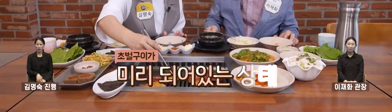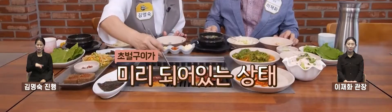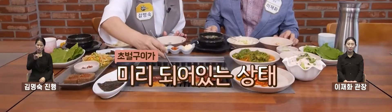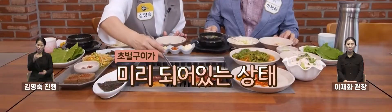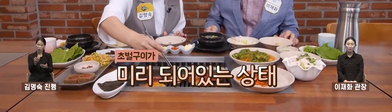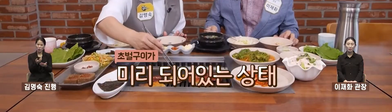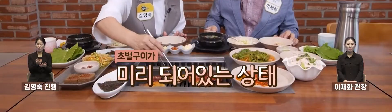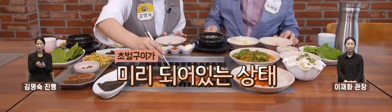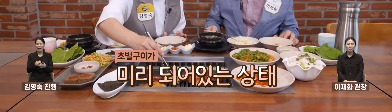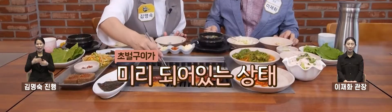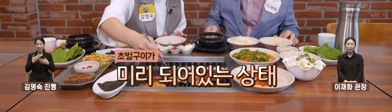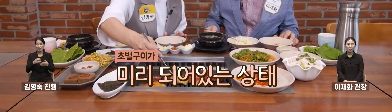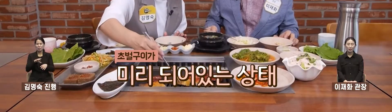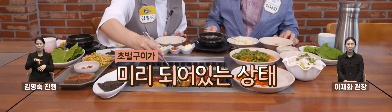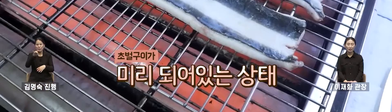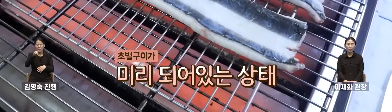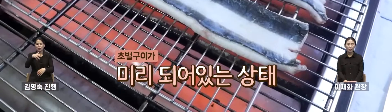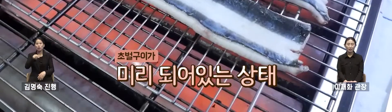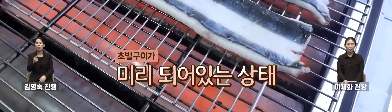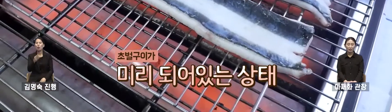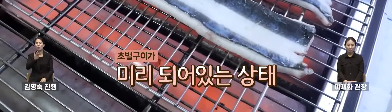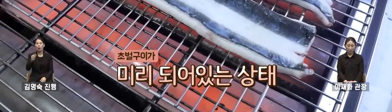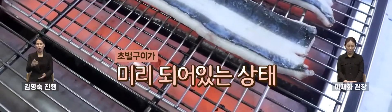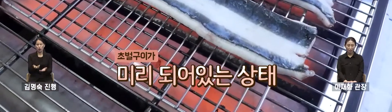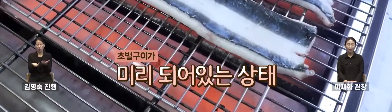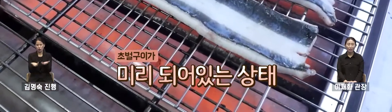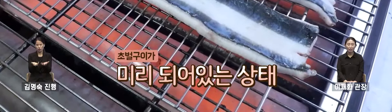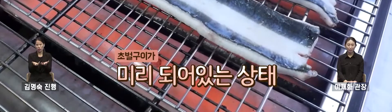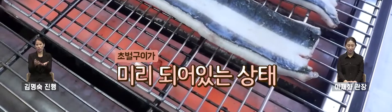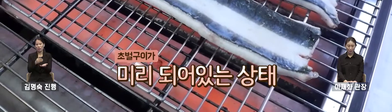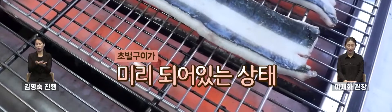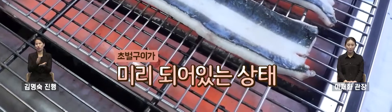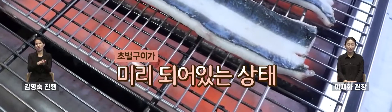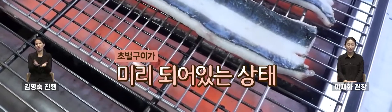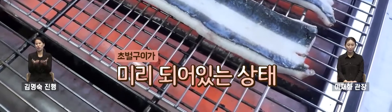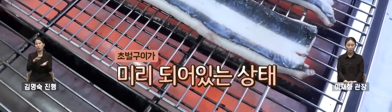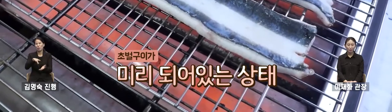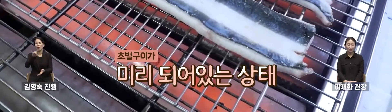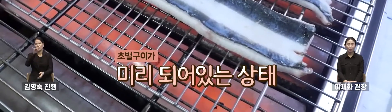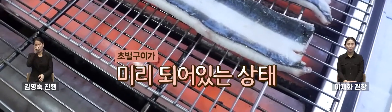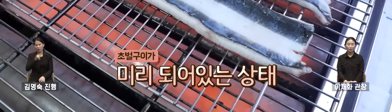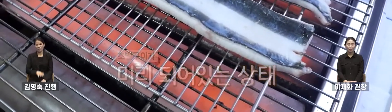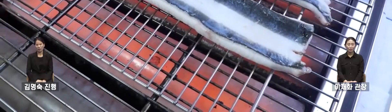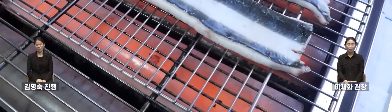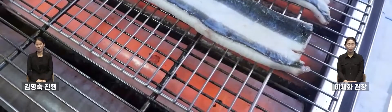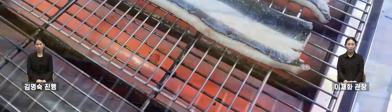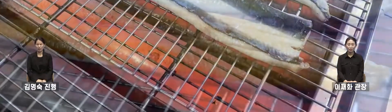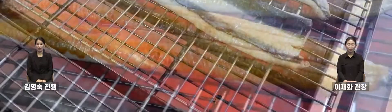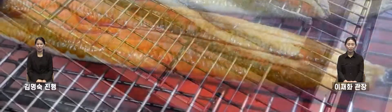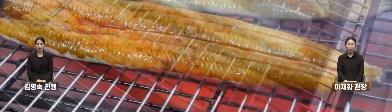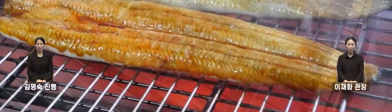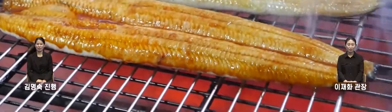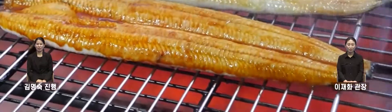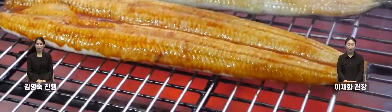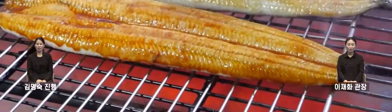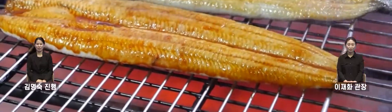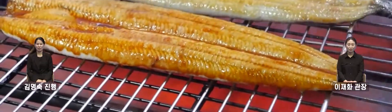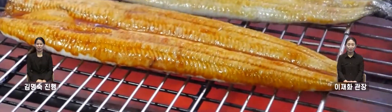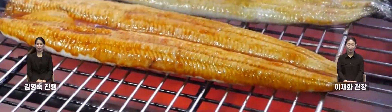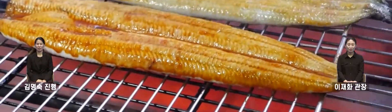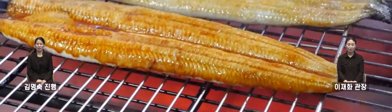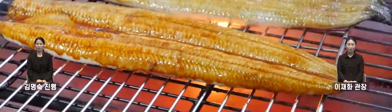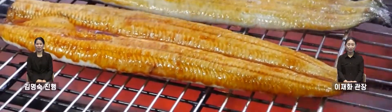이 초벌구이를 미리 해주세요. 초벌구이를 미리 해주시는데 놀라운